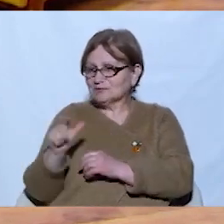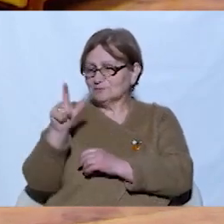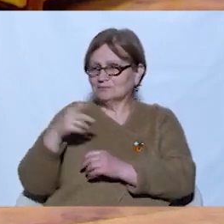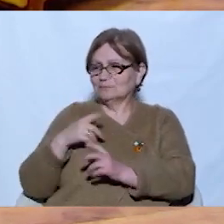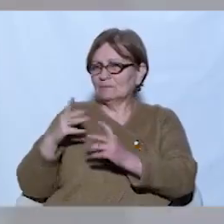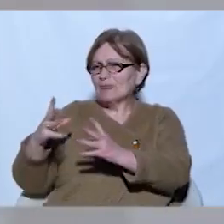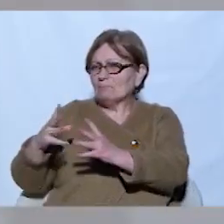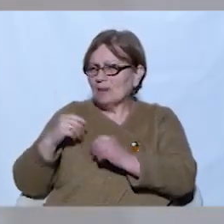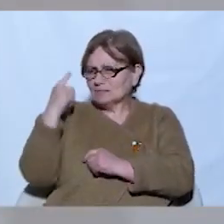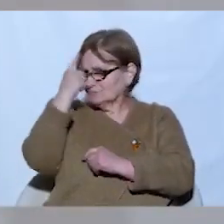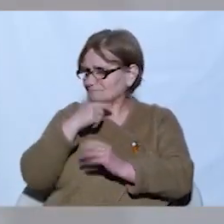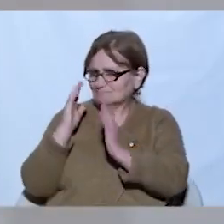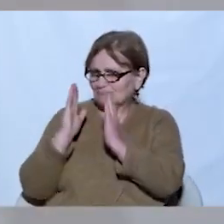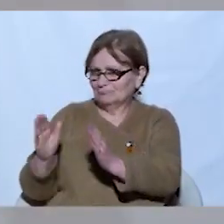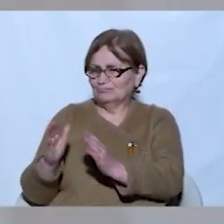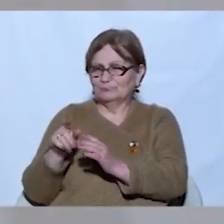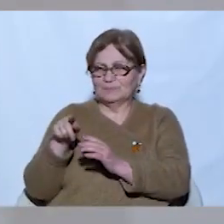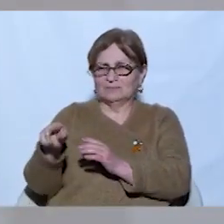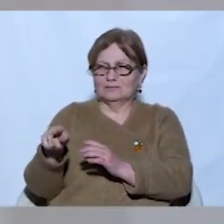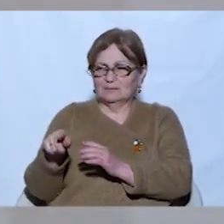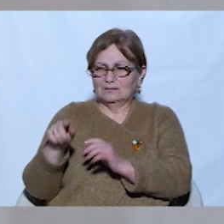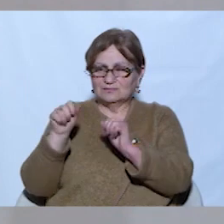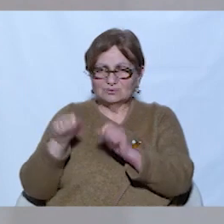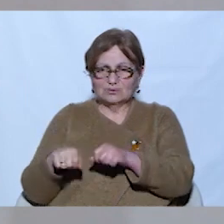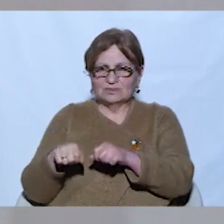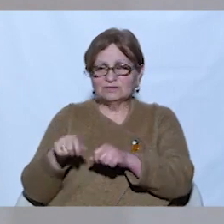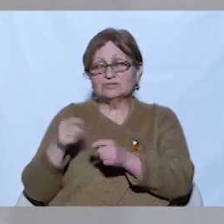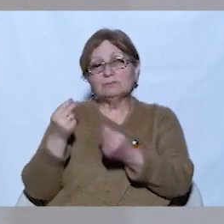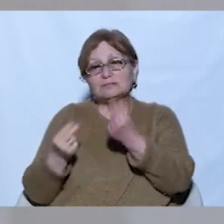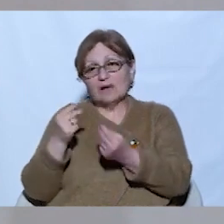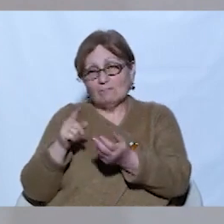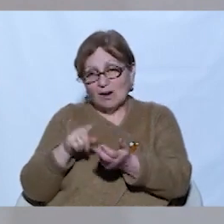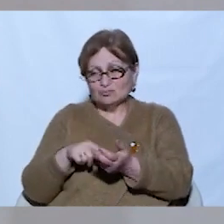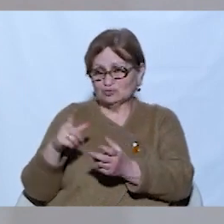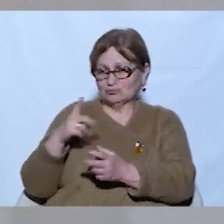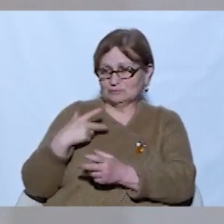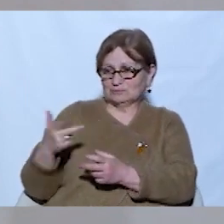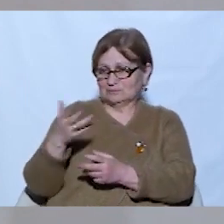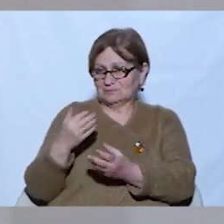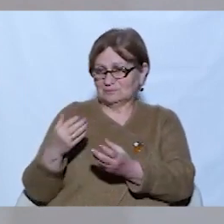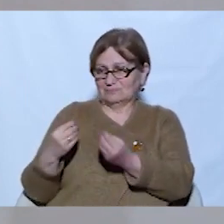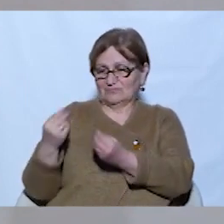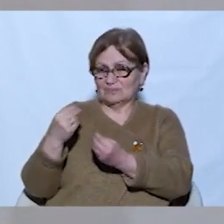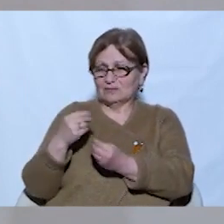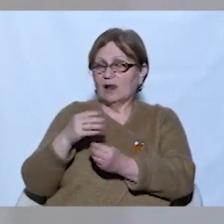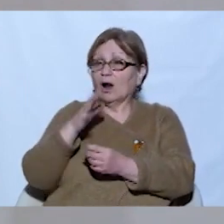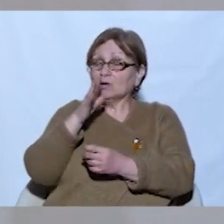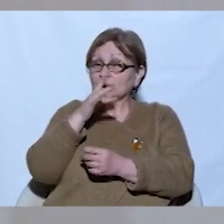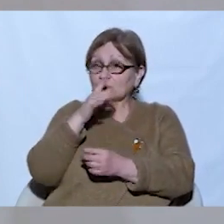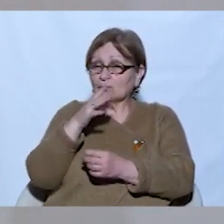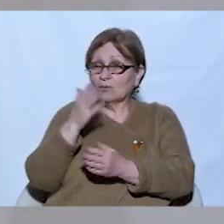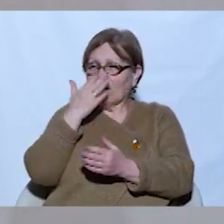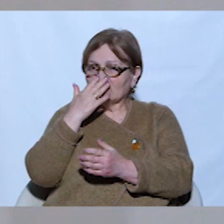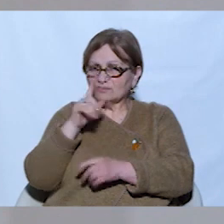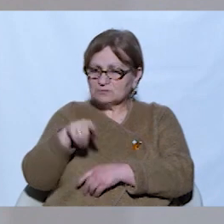შვილებთან ერთად გამოვნახო გარკვეული დრო, რომელსაც მათთან ერთად რაღაცებს. ეს შესაძლებელია იყოს თამაში და რა თქმა უნდა